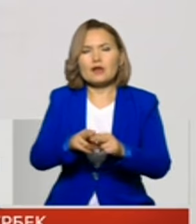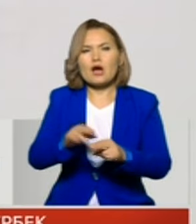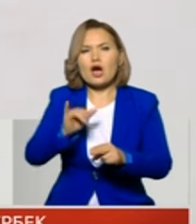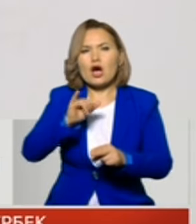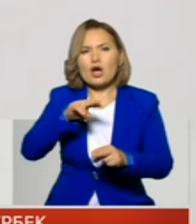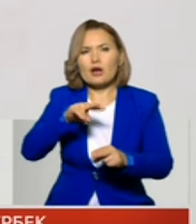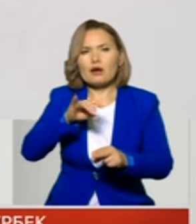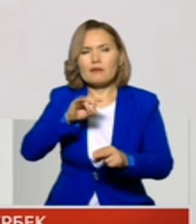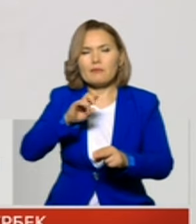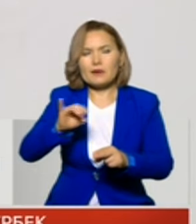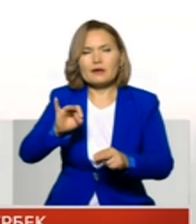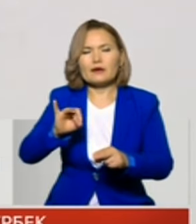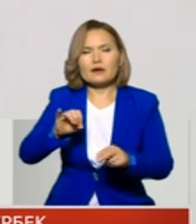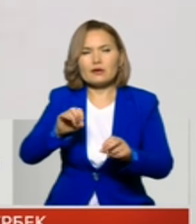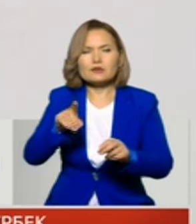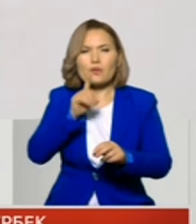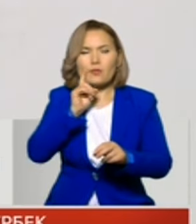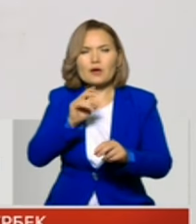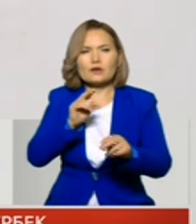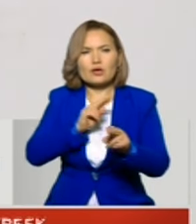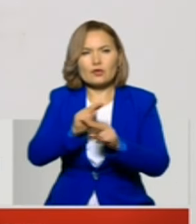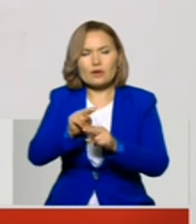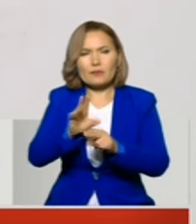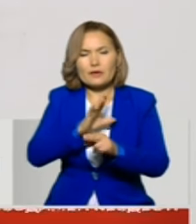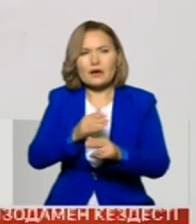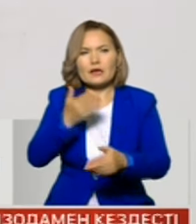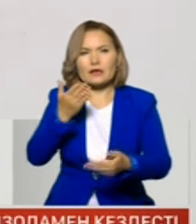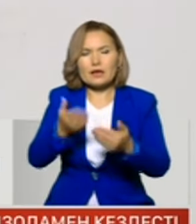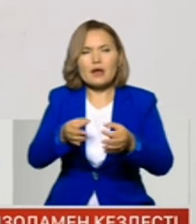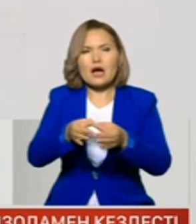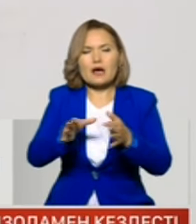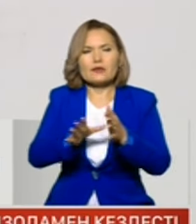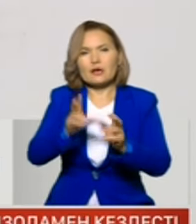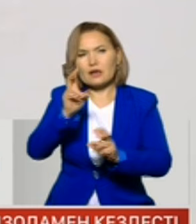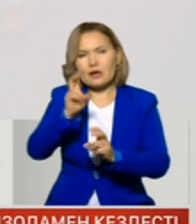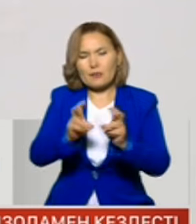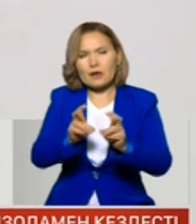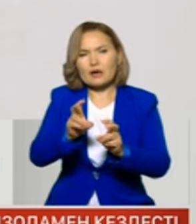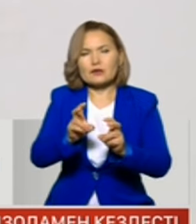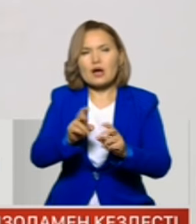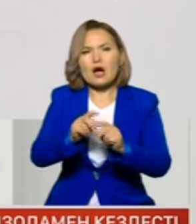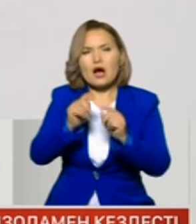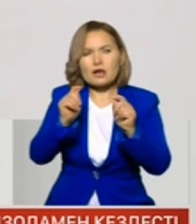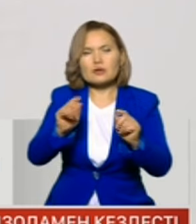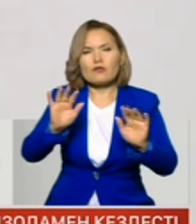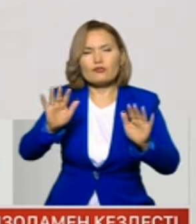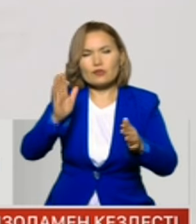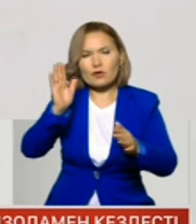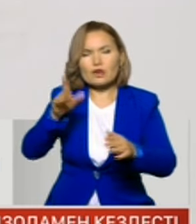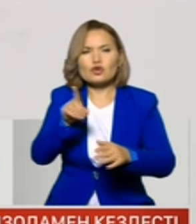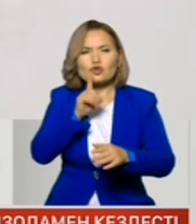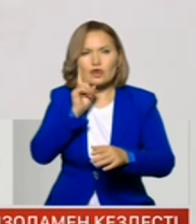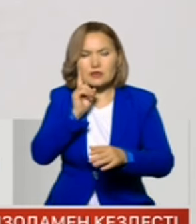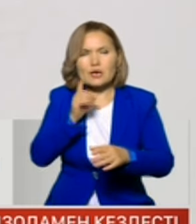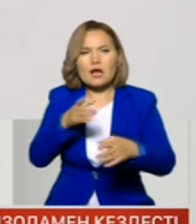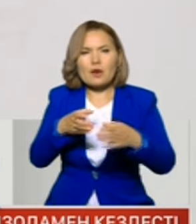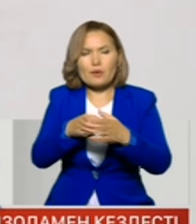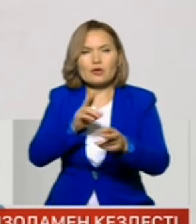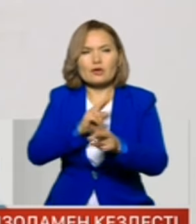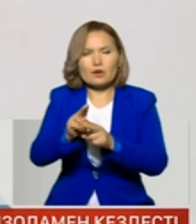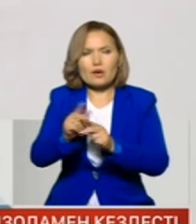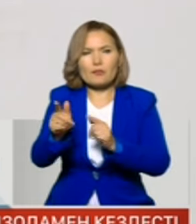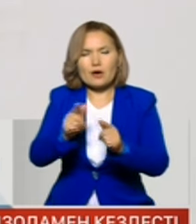заводына мамандарды дайырлап отырғамыз. Енді егер атомдық станцияда жұмыс жасайды мамандар болса, оның өзінің енді